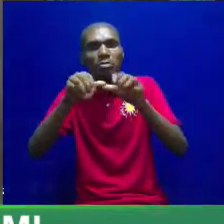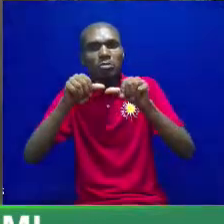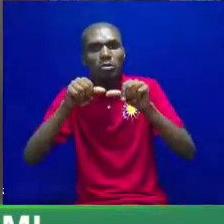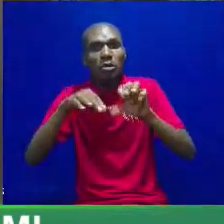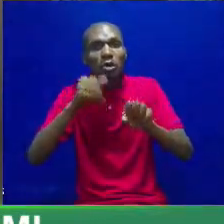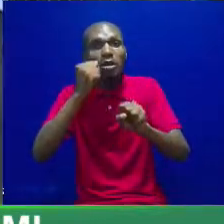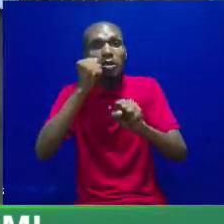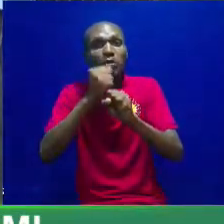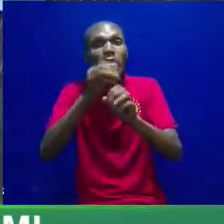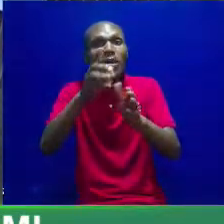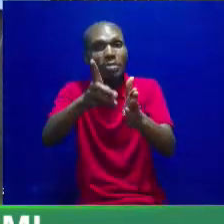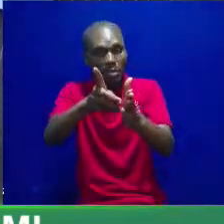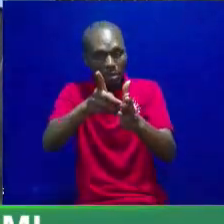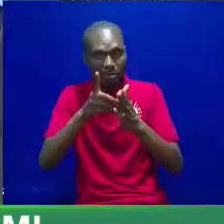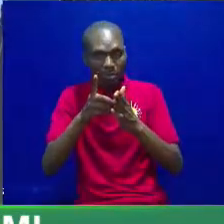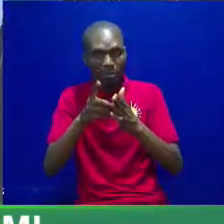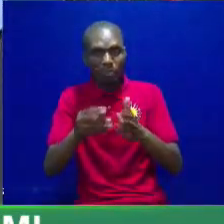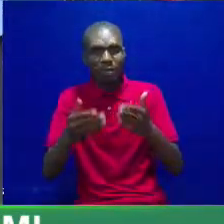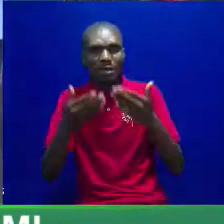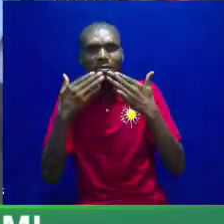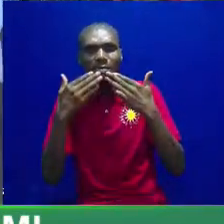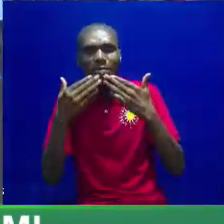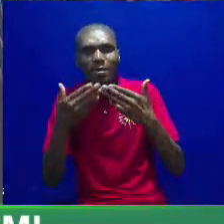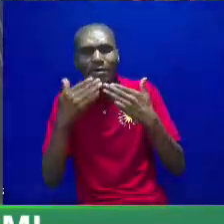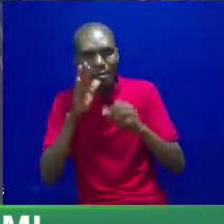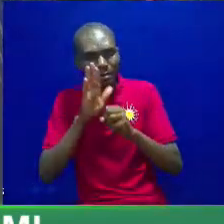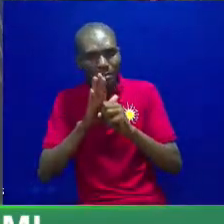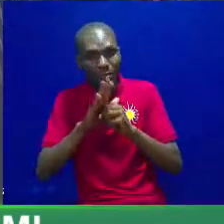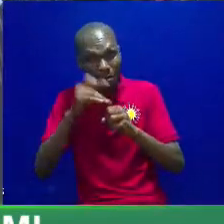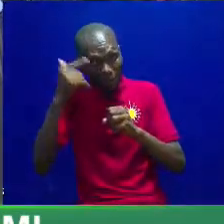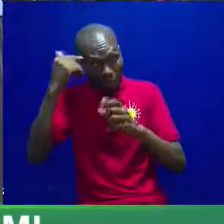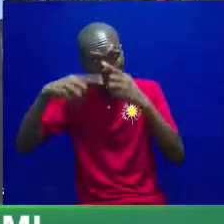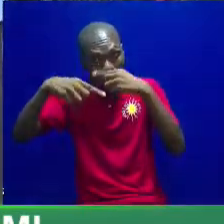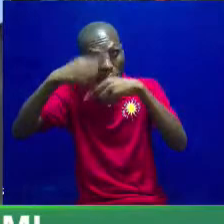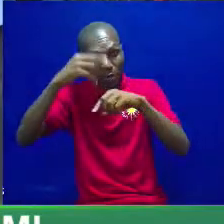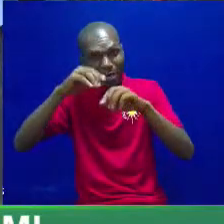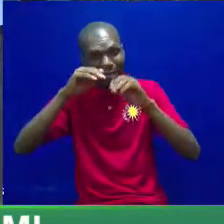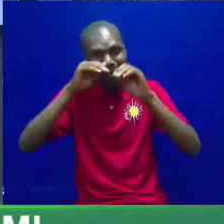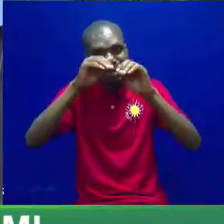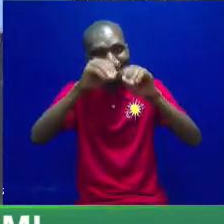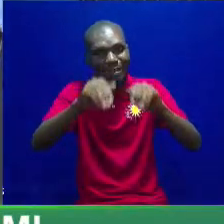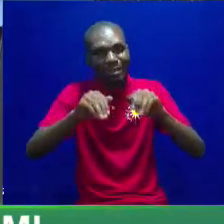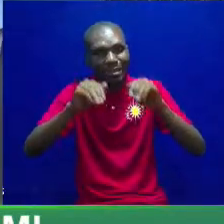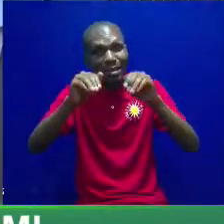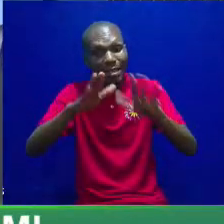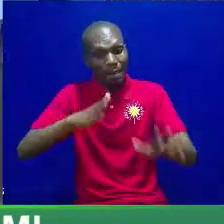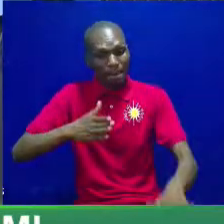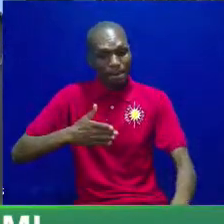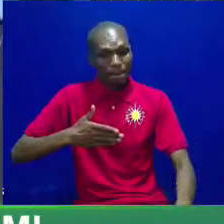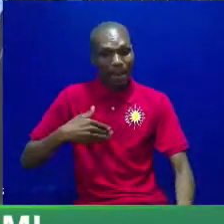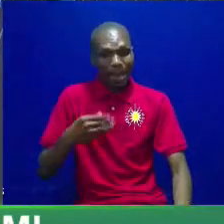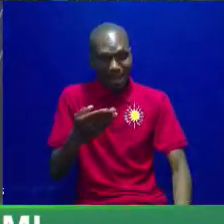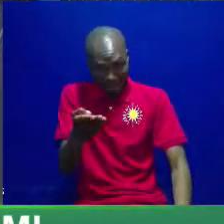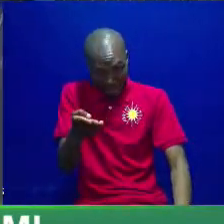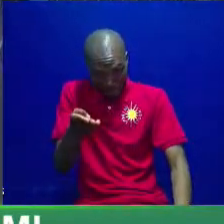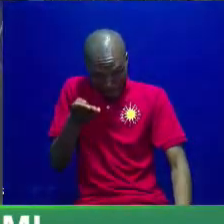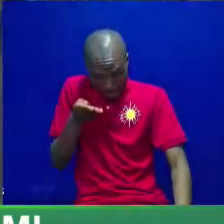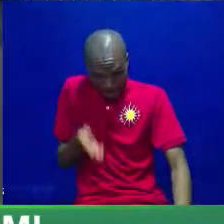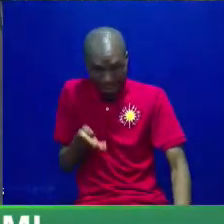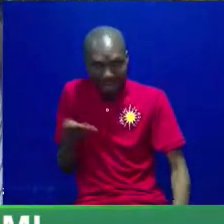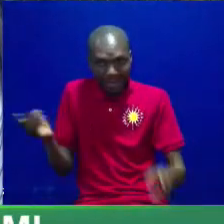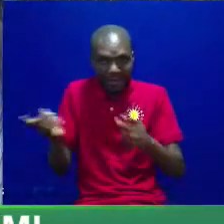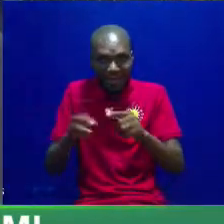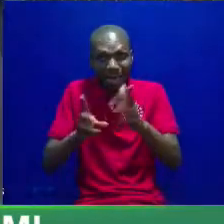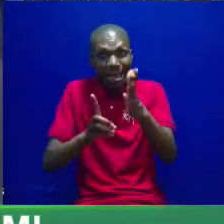abo tumeshukuru wekiagere kinege twakebuire bole muri twabera gwade di bole muwaito egere